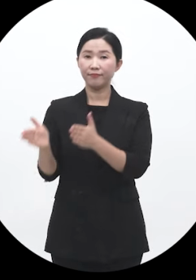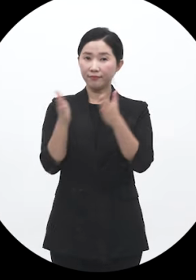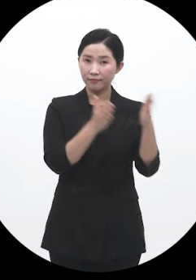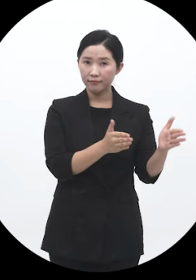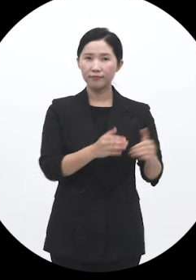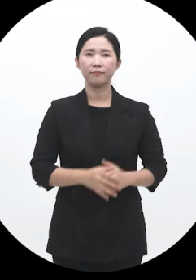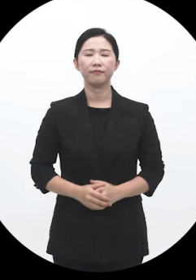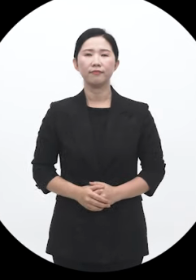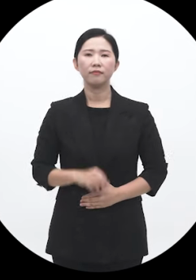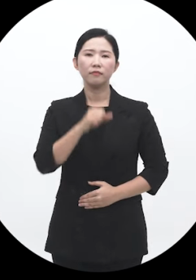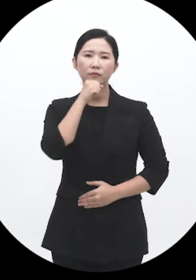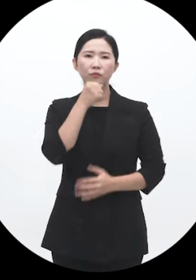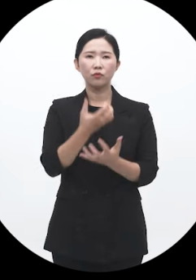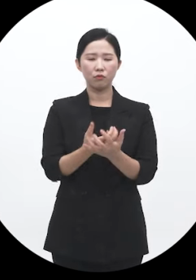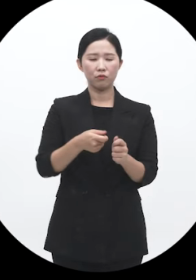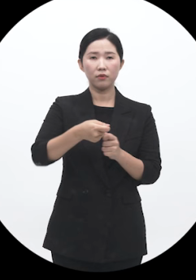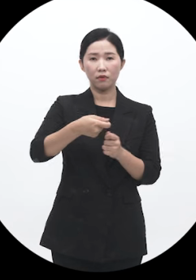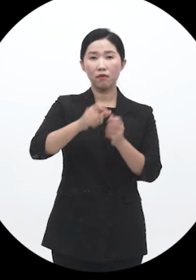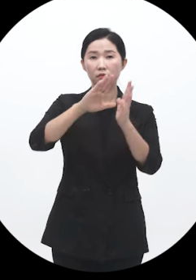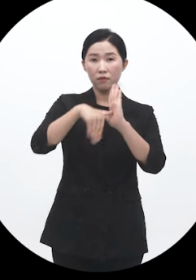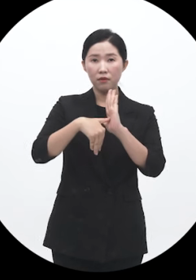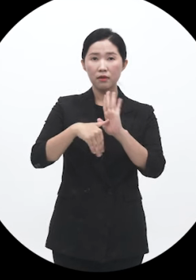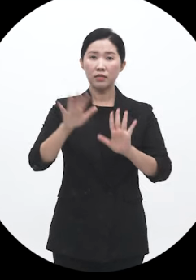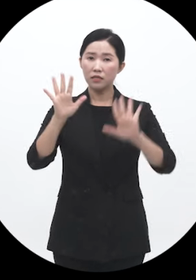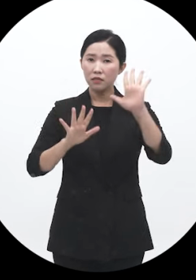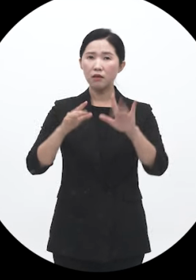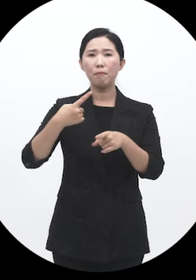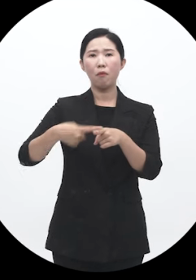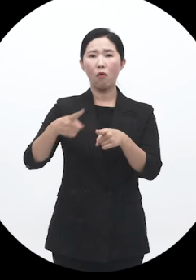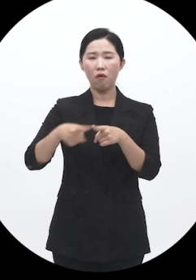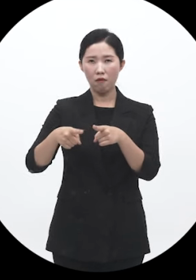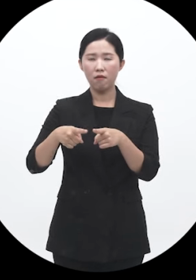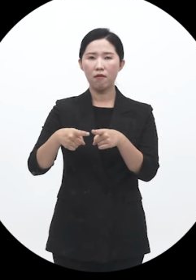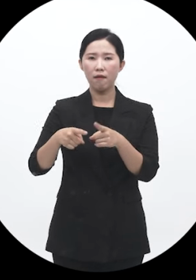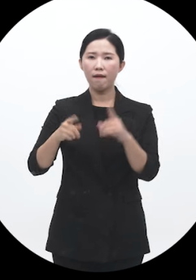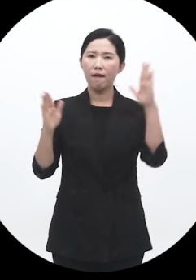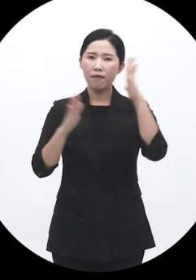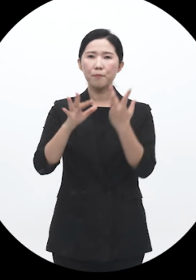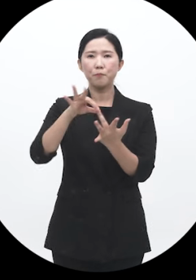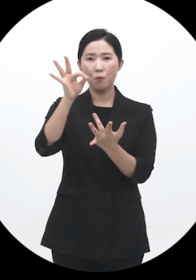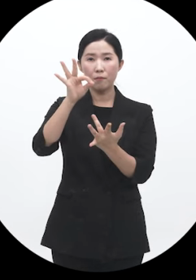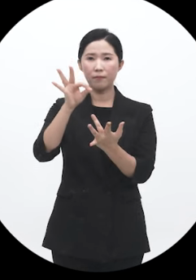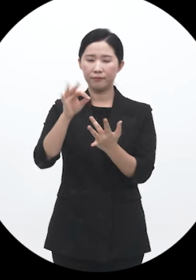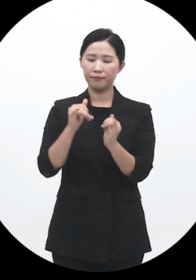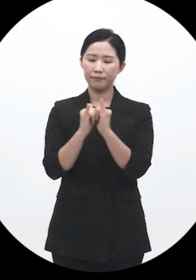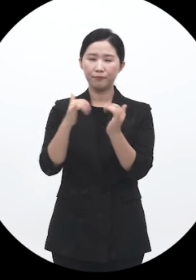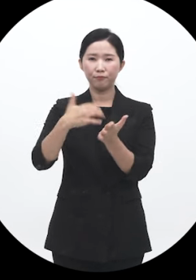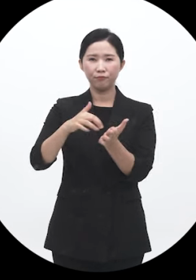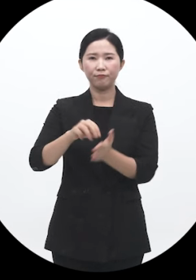다음은 실기 우수자 전형이 수시에서 신설되어 35명을 선발합니다.